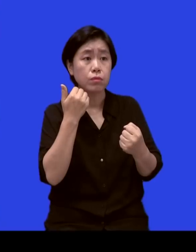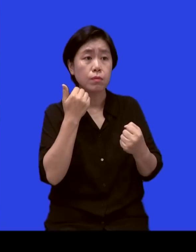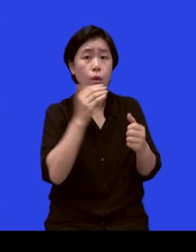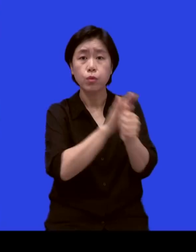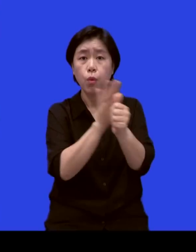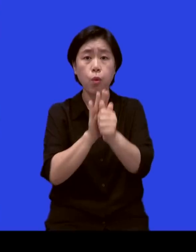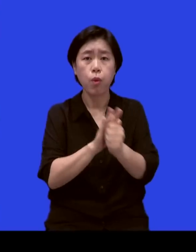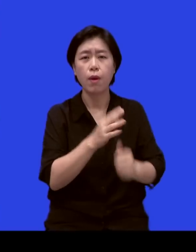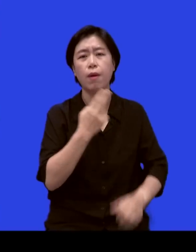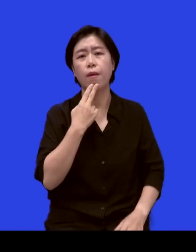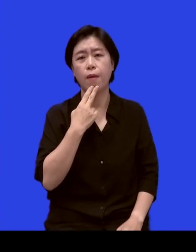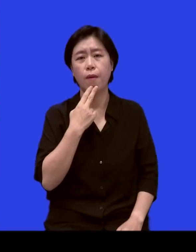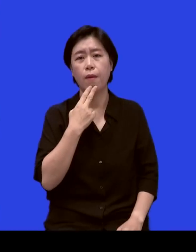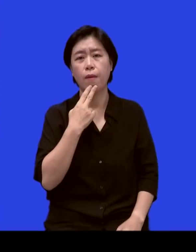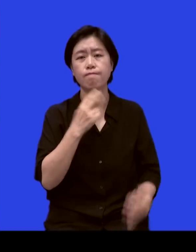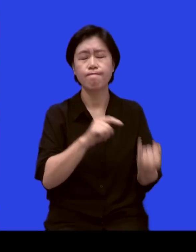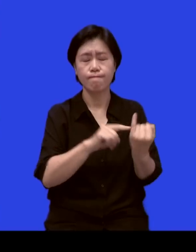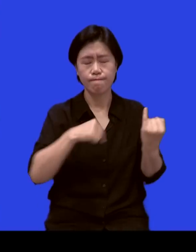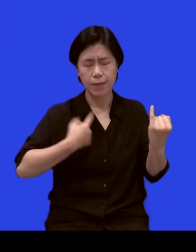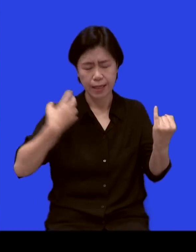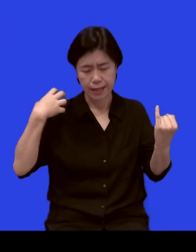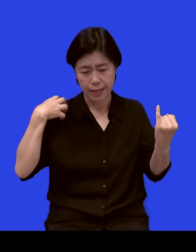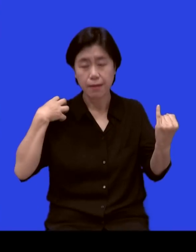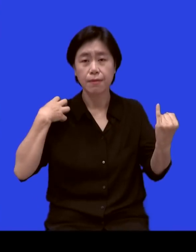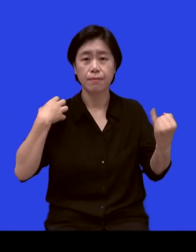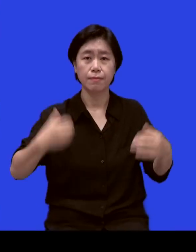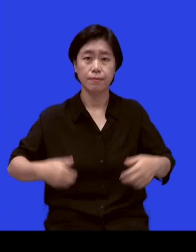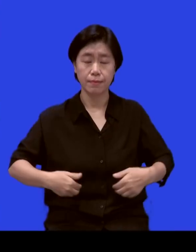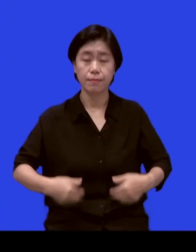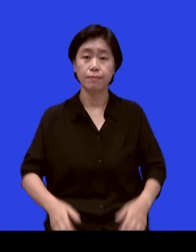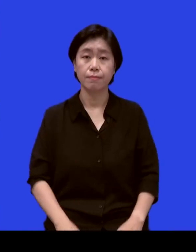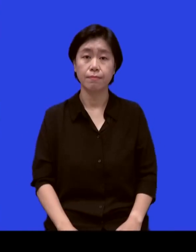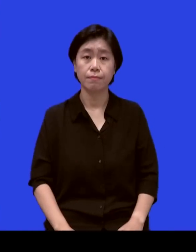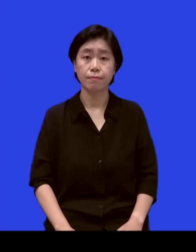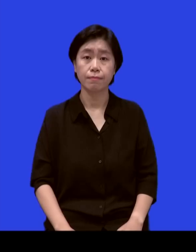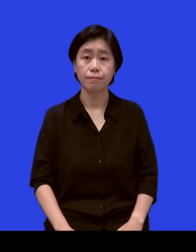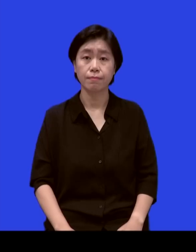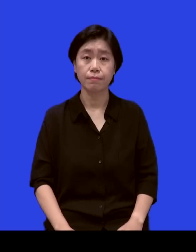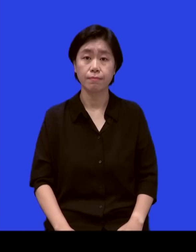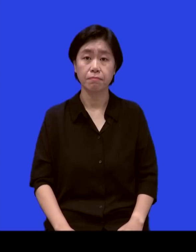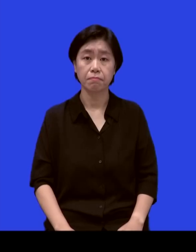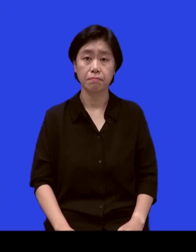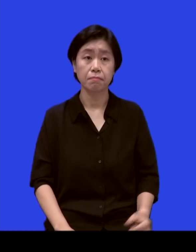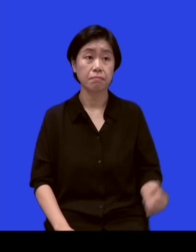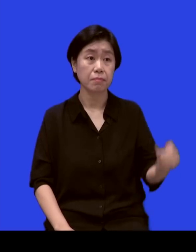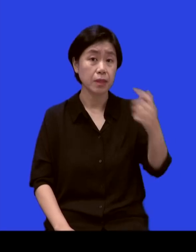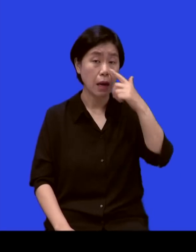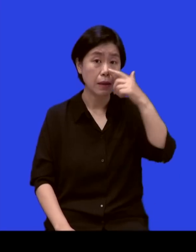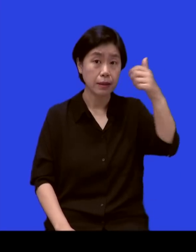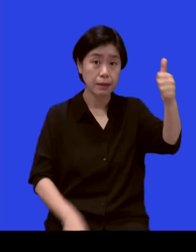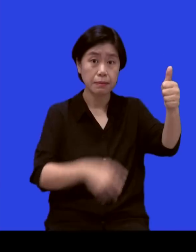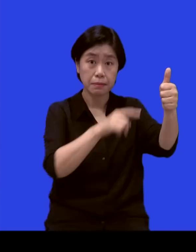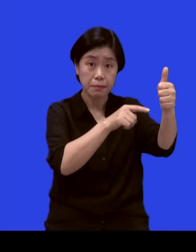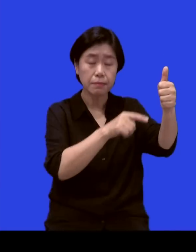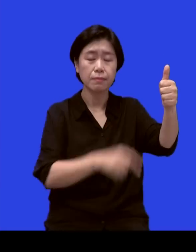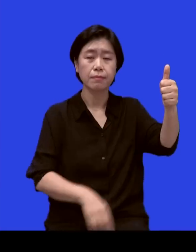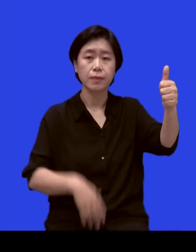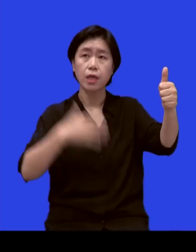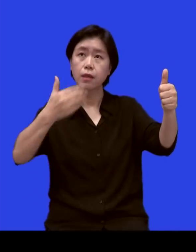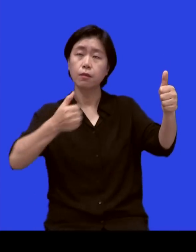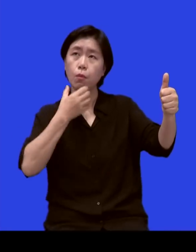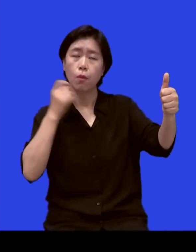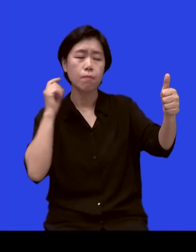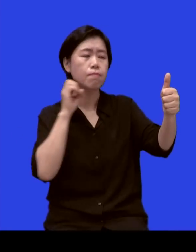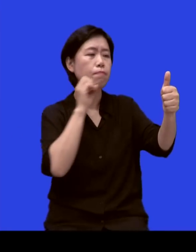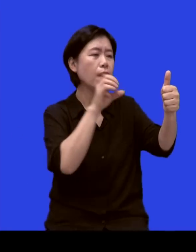다 해야 되는 그렇죠. 상황이잖아요. 근데 제가 장인어른을 그러면 하나님을 또 전해야 하는 시간이